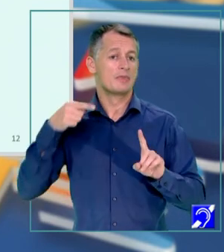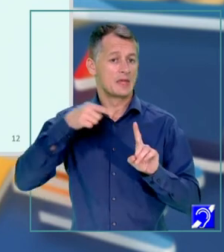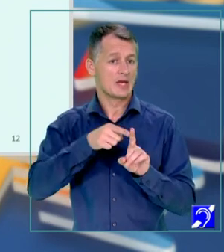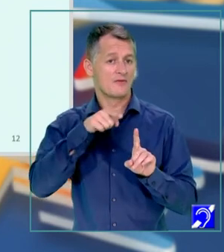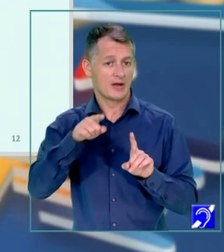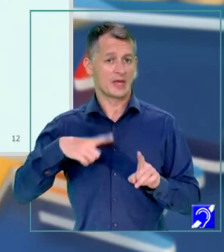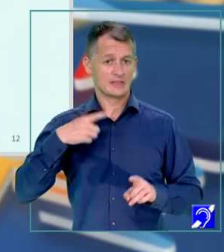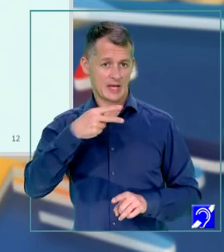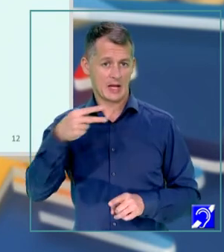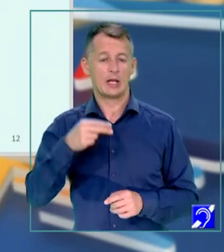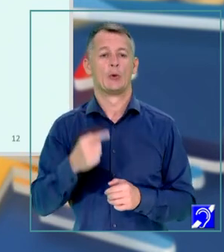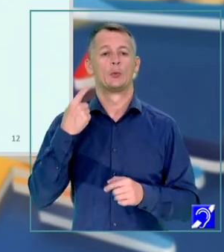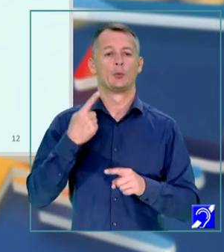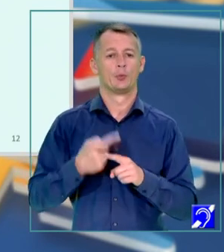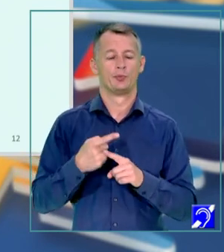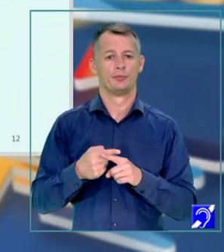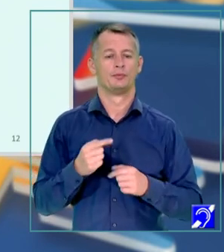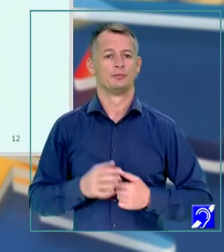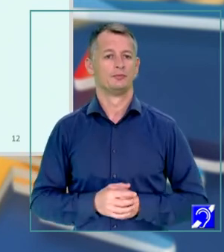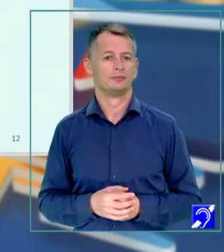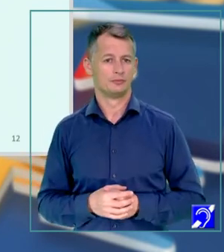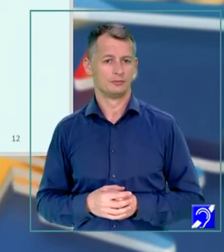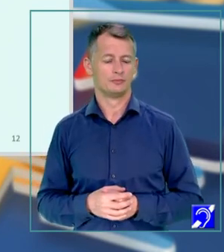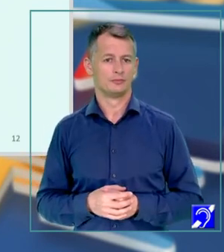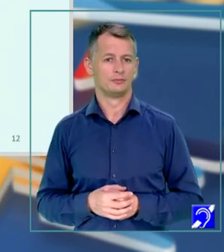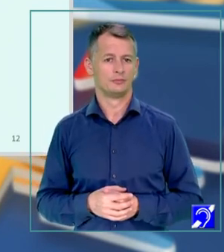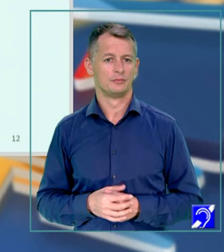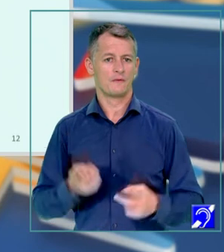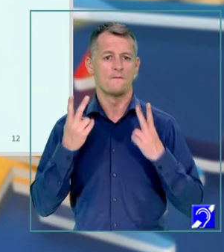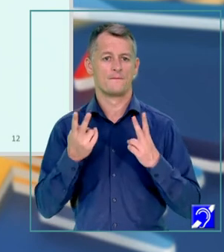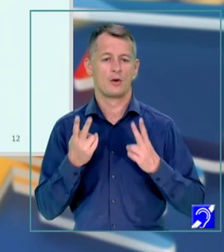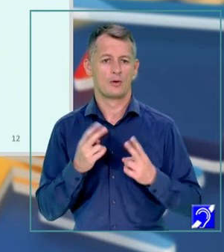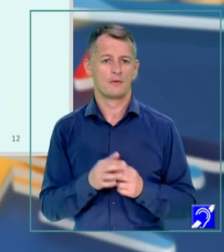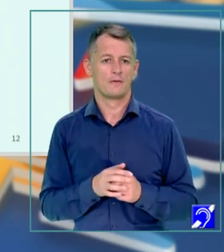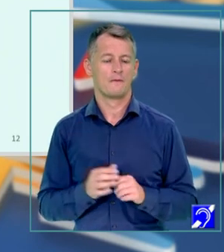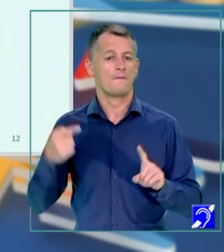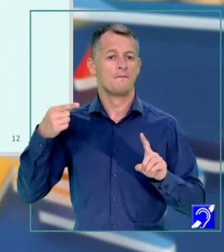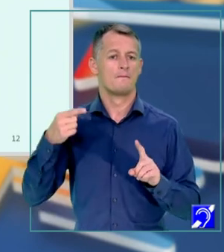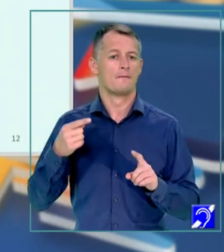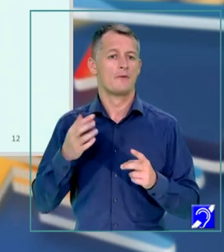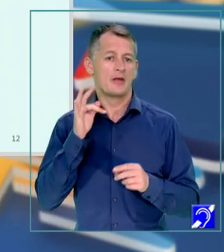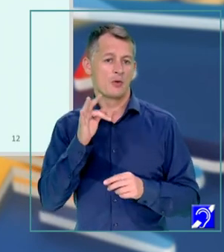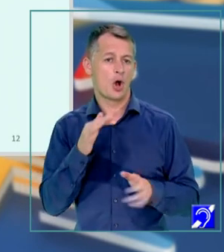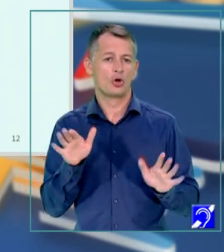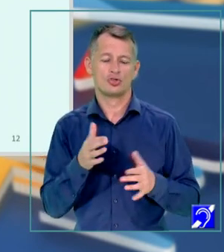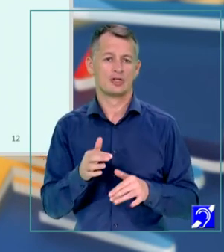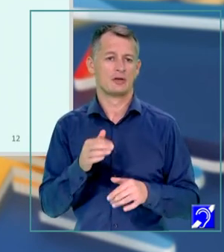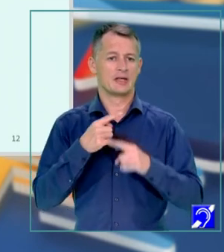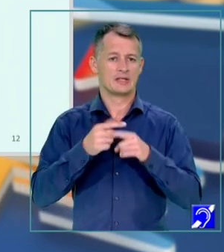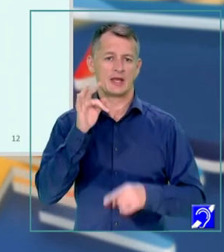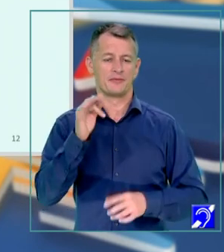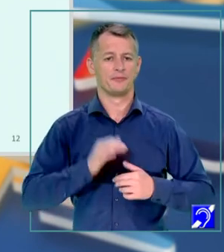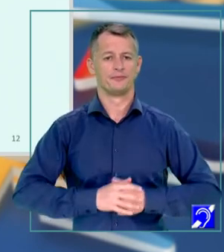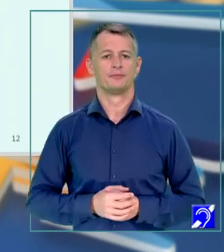cu pe mare plângă derivat Asta este egală cu valoarea funcției mic în orice x din domeniul de